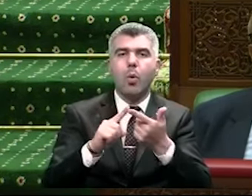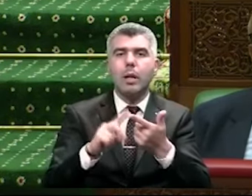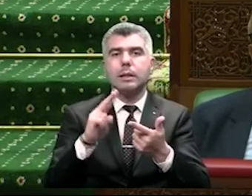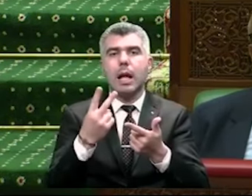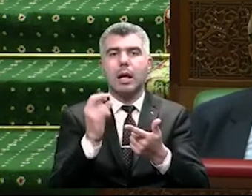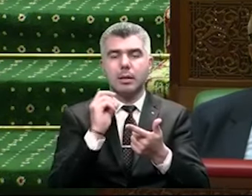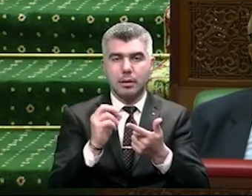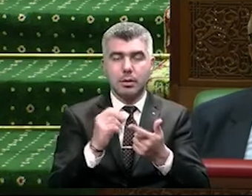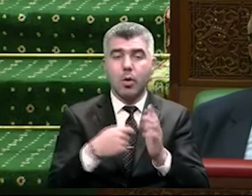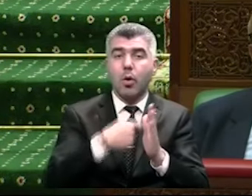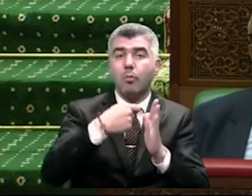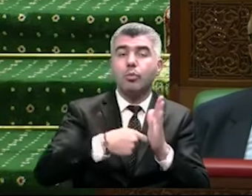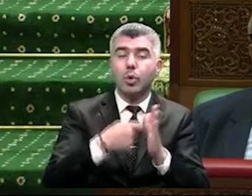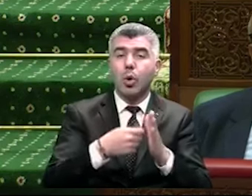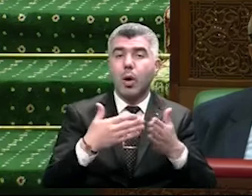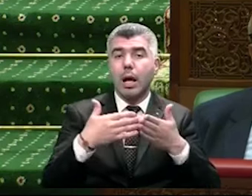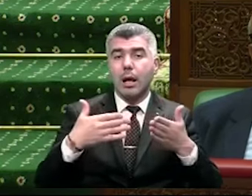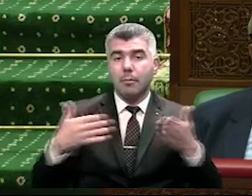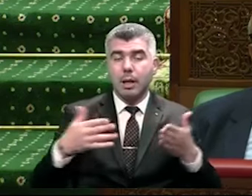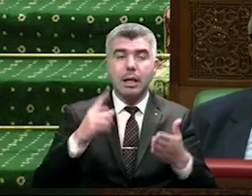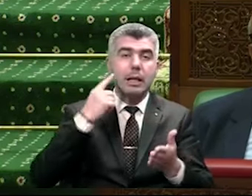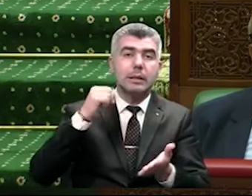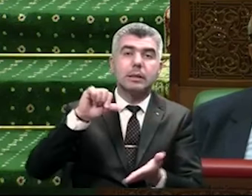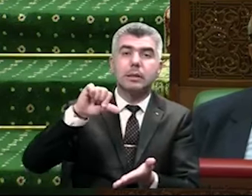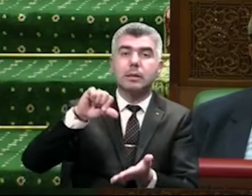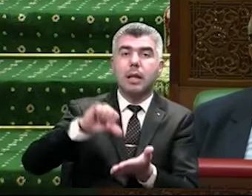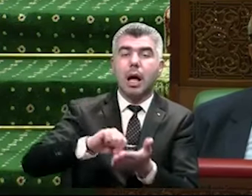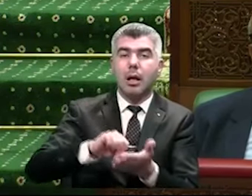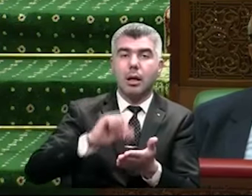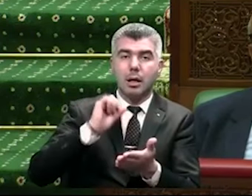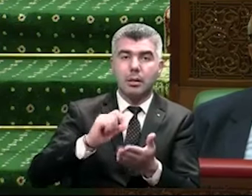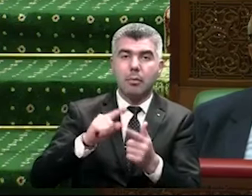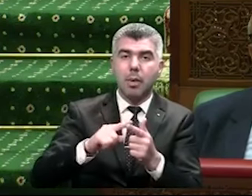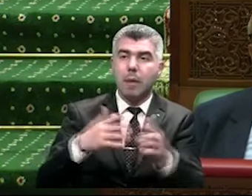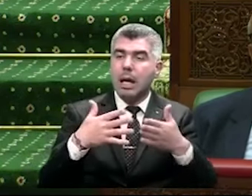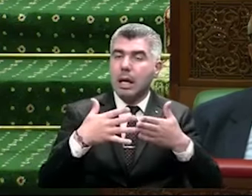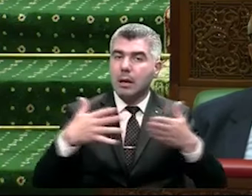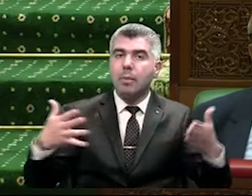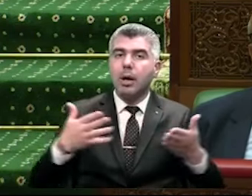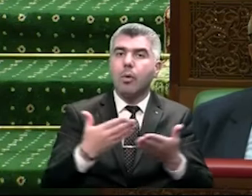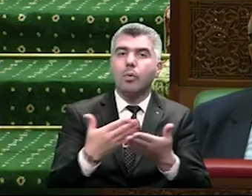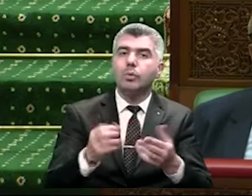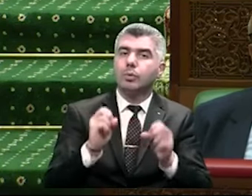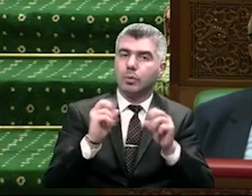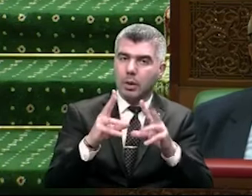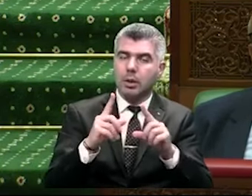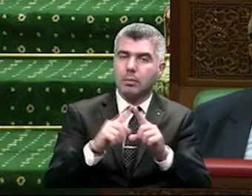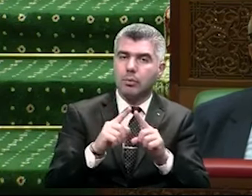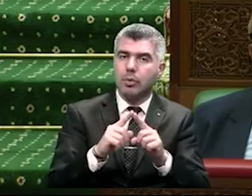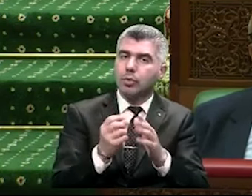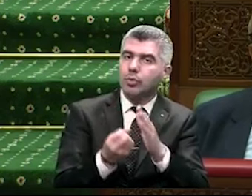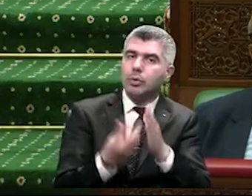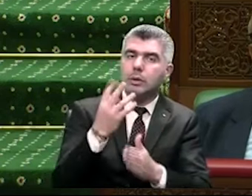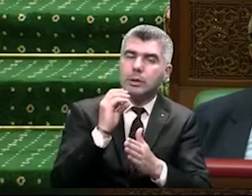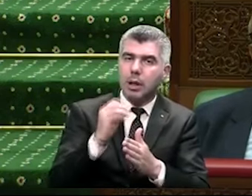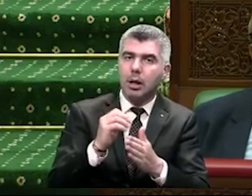والمشروع الكبير لميناء المتوسط بالداخله الذي يعد معلمه اقتصاديه قادره على ان تشكل على ان